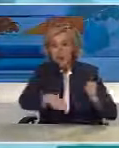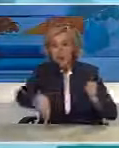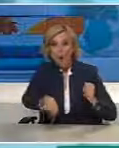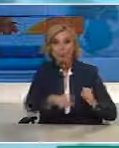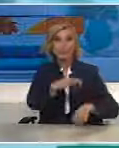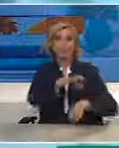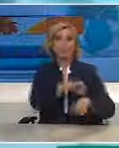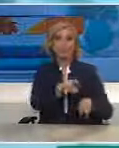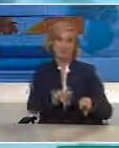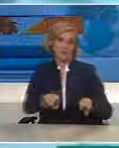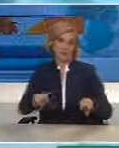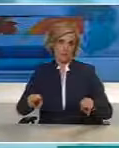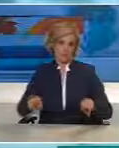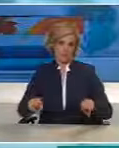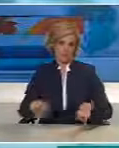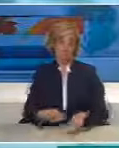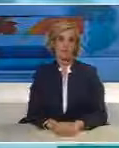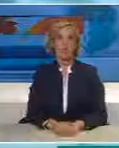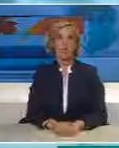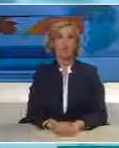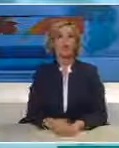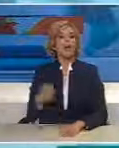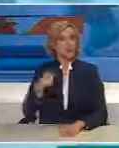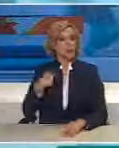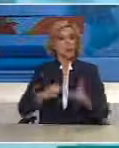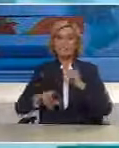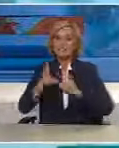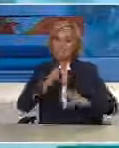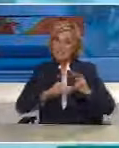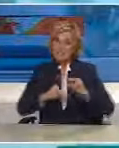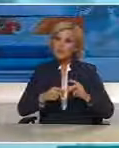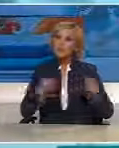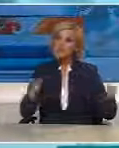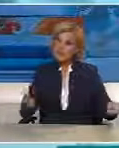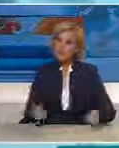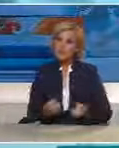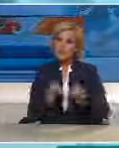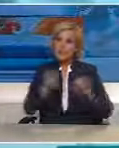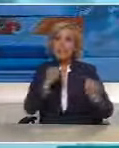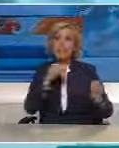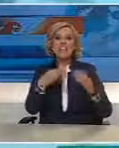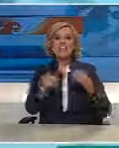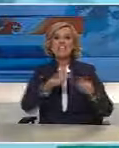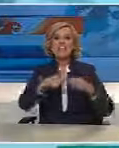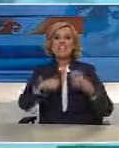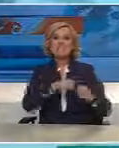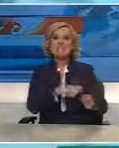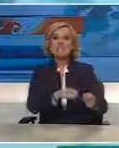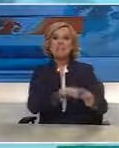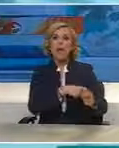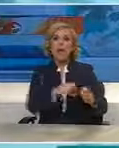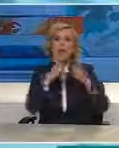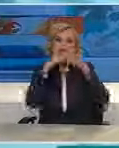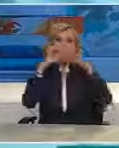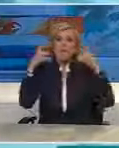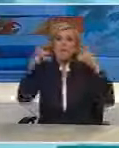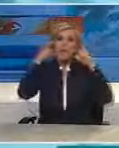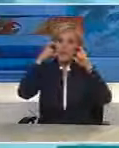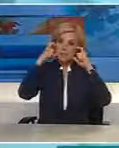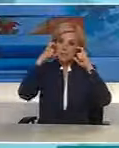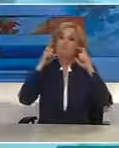νοσοκομείου. Επιπρόσθετα, συζητήθηκε η χρήση φασμάτινων μασκών από το γενικό πληθυσμό και ειδικούς πληθυσμούς για τη φάση της σταδιακής